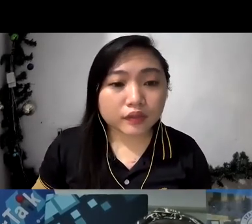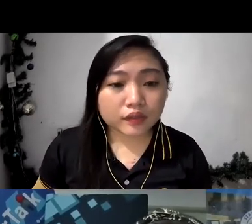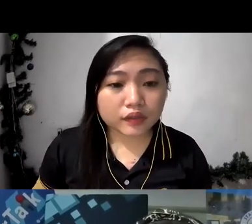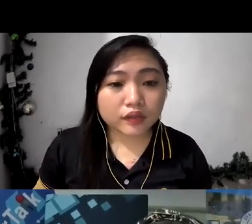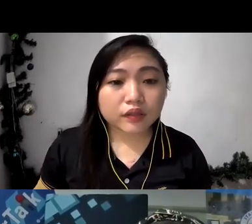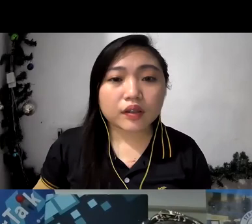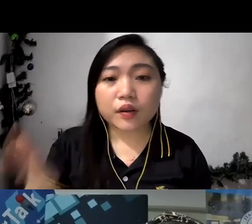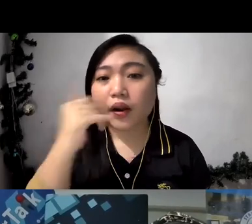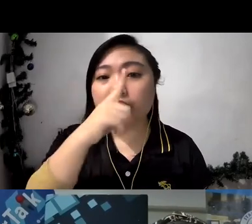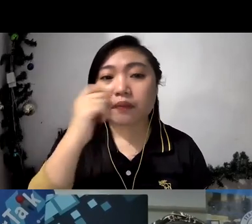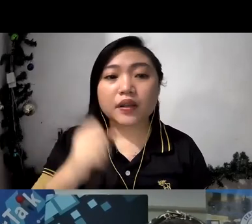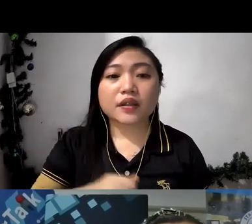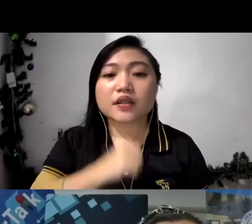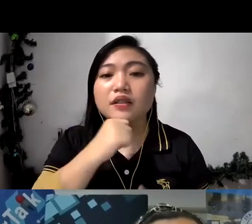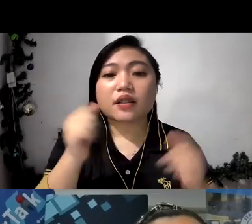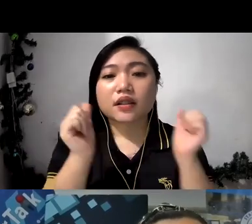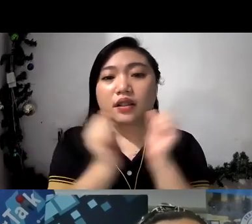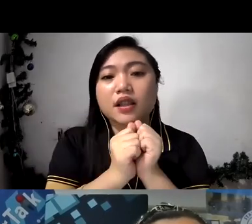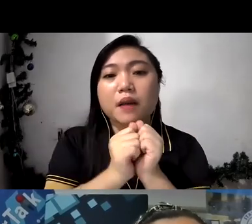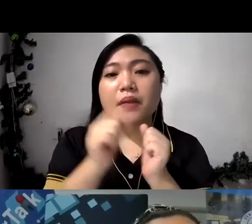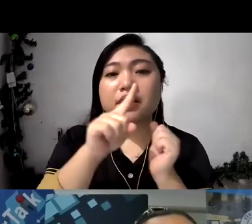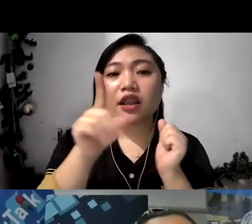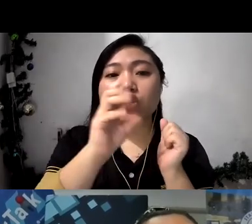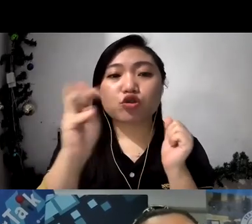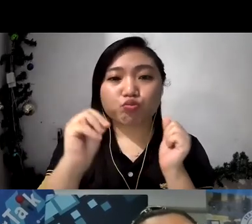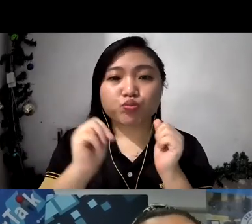Hindi po sila nakapasok sa Zoom natin.